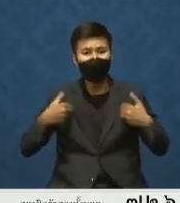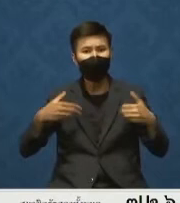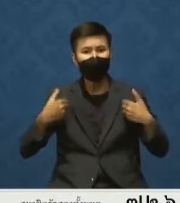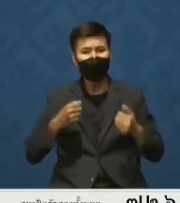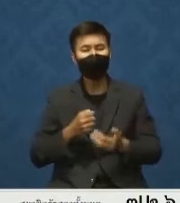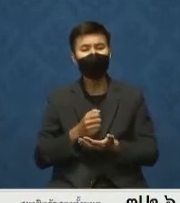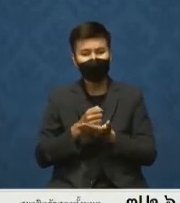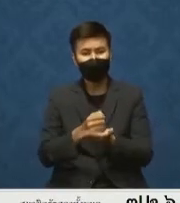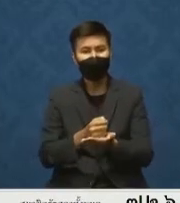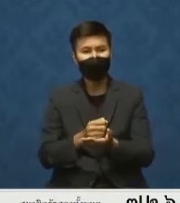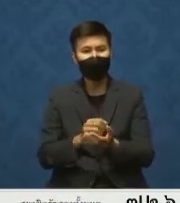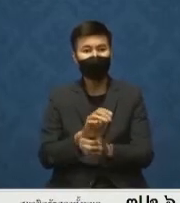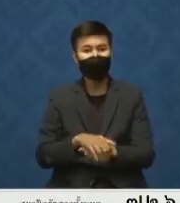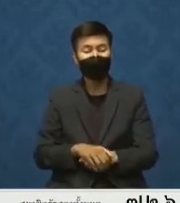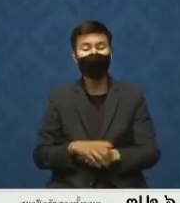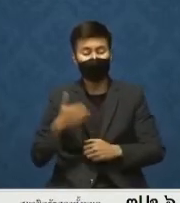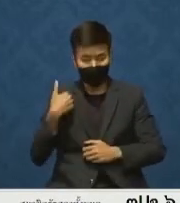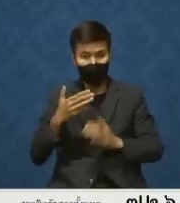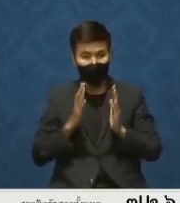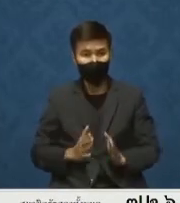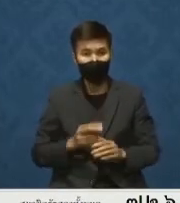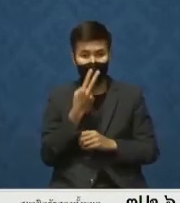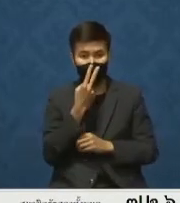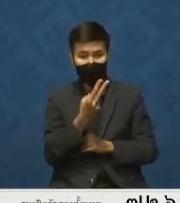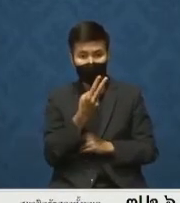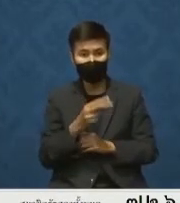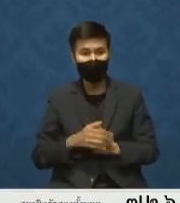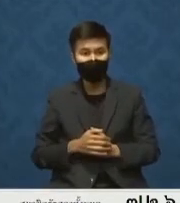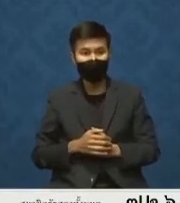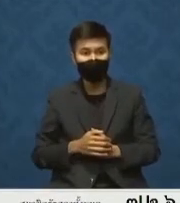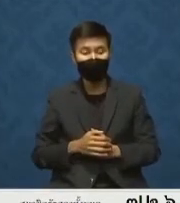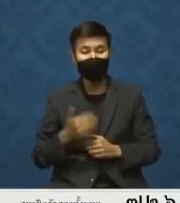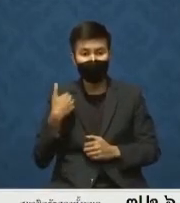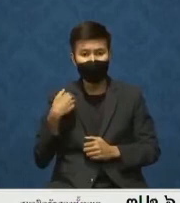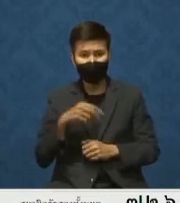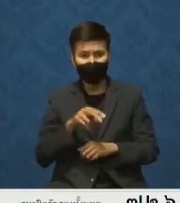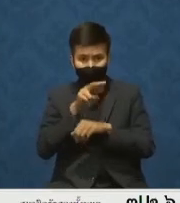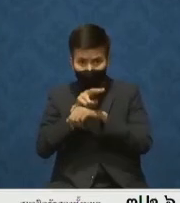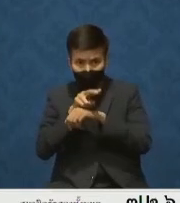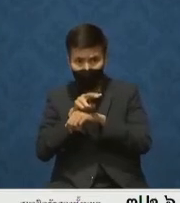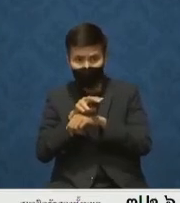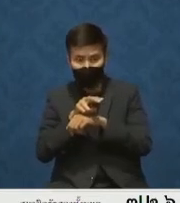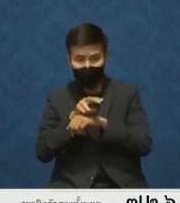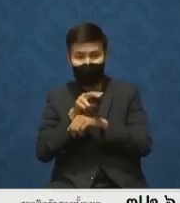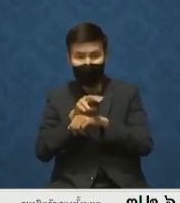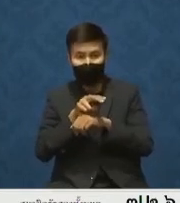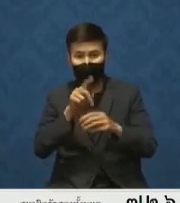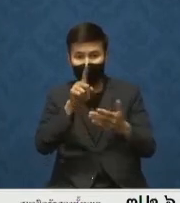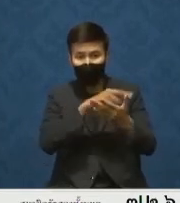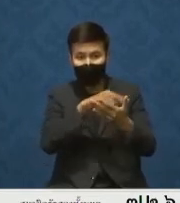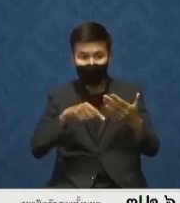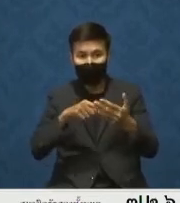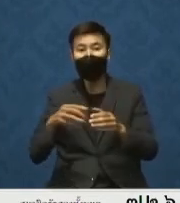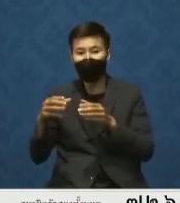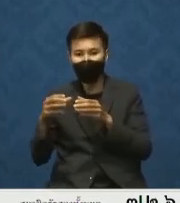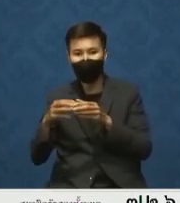บในสภาพของการสังเกตการเลือกตงนั้ จะมผสัเกตการเลือกตั้งอย่น้อย 3 อย่าง 3บบด้กันแบบท 1 ก็คผสัเกตการเลืตทมาจ